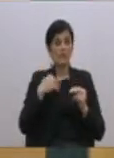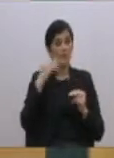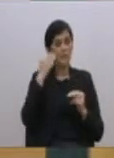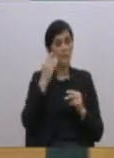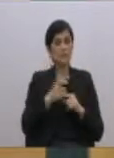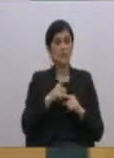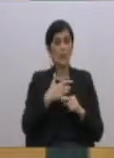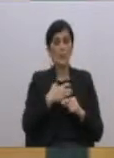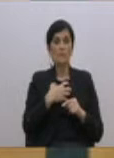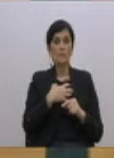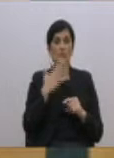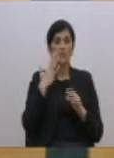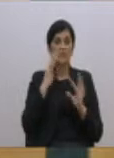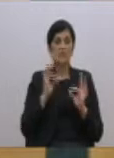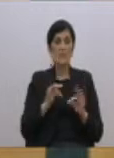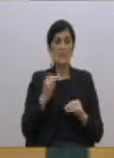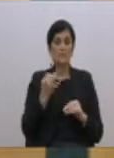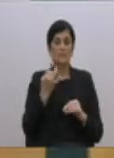მნიშვნელოვანი სამართალწარმოების